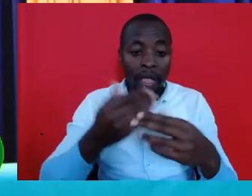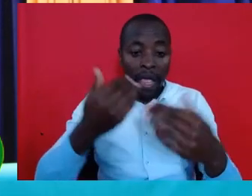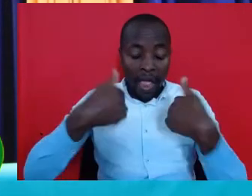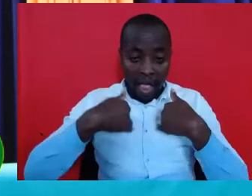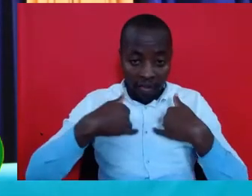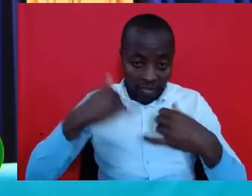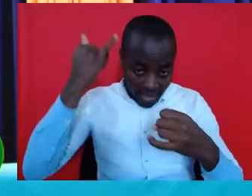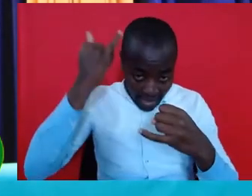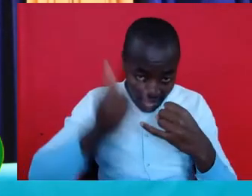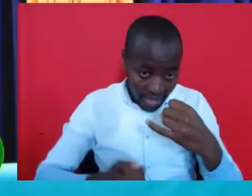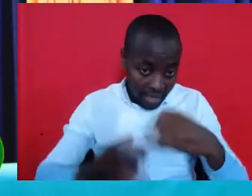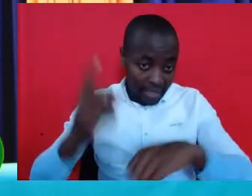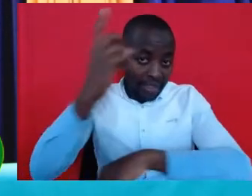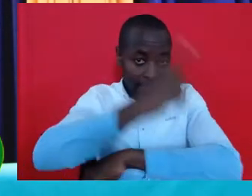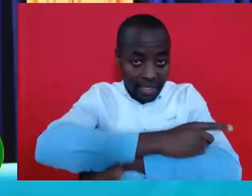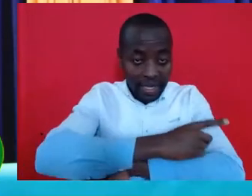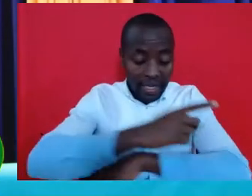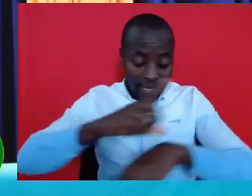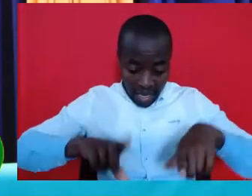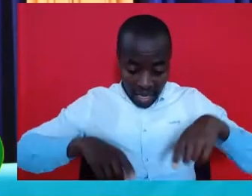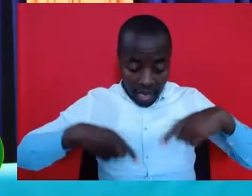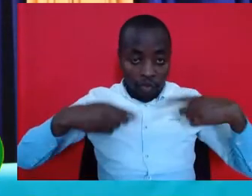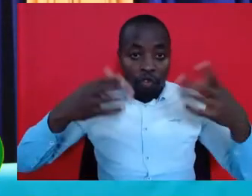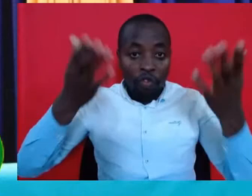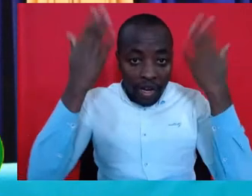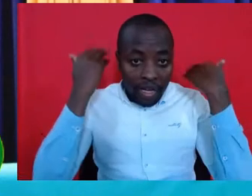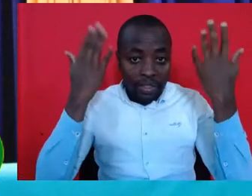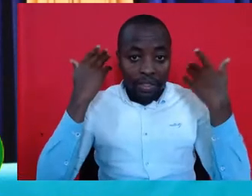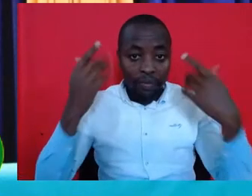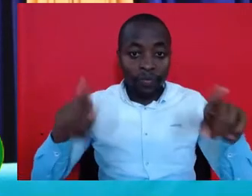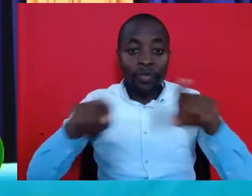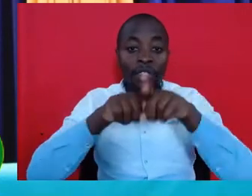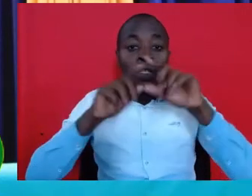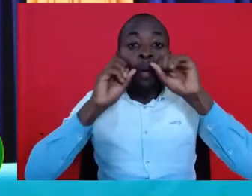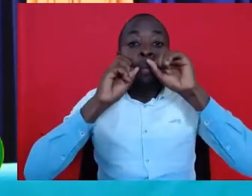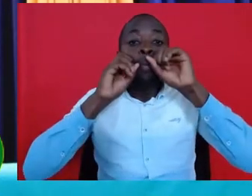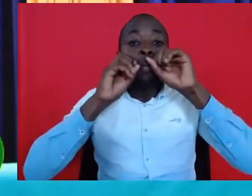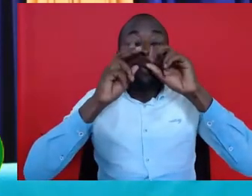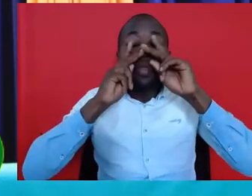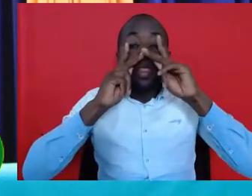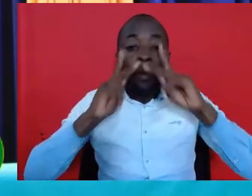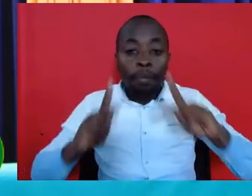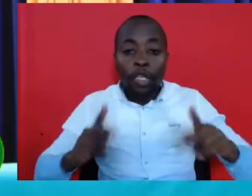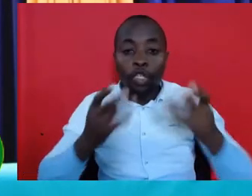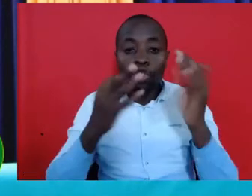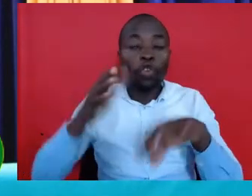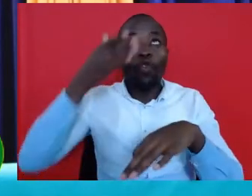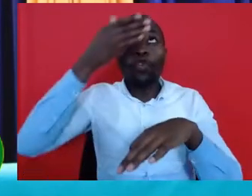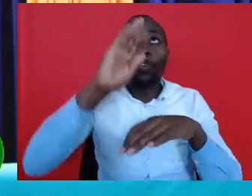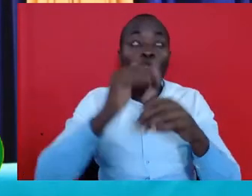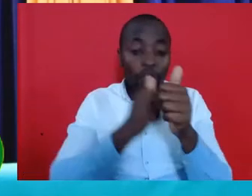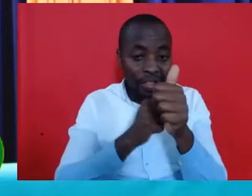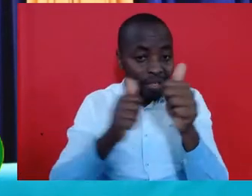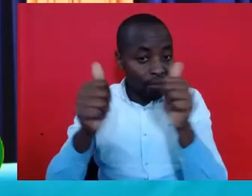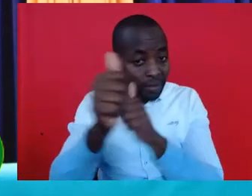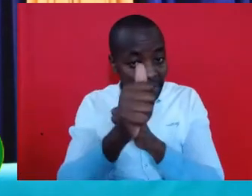rehema yako uzima wa milele. Nayo amani ya Mungu wapendwa ipitayo fahamu zote,